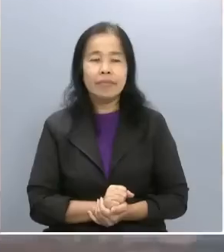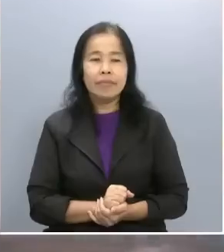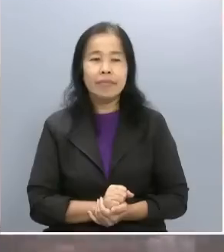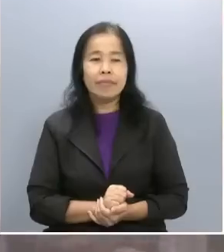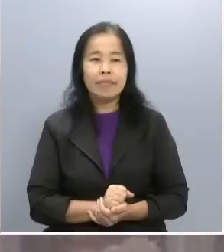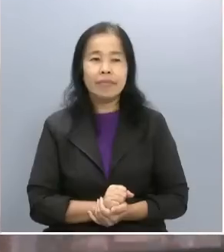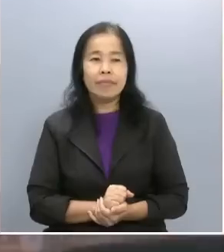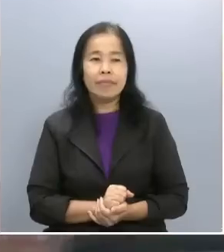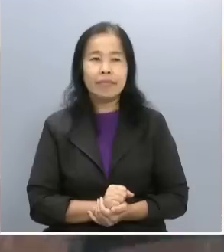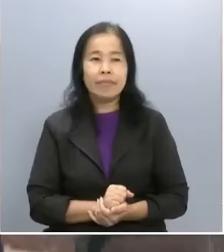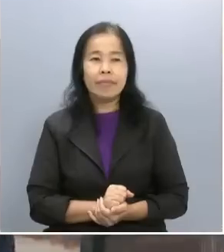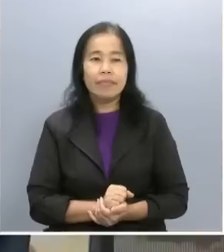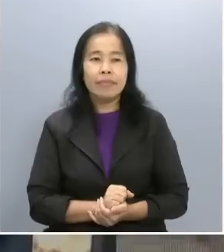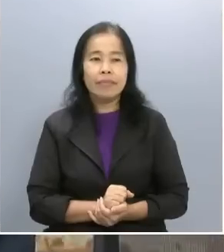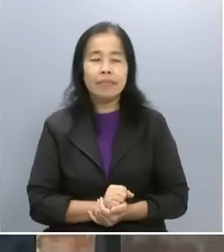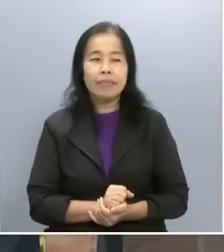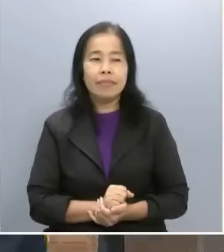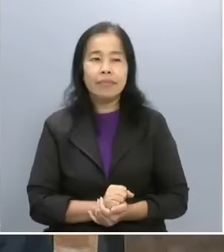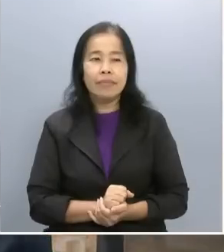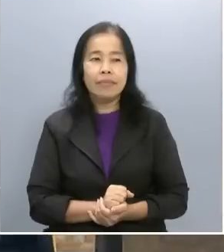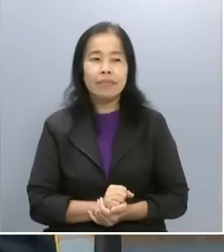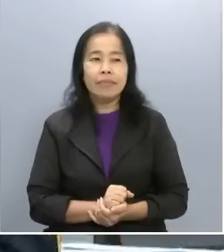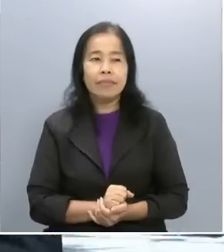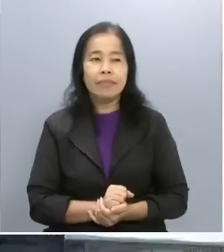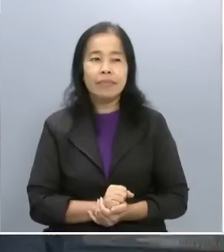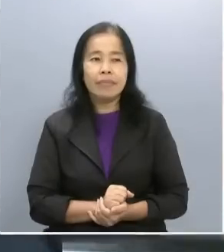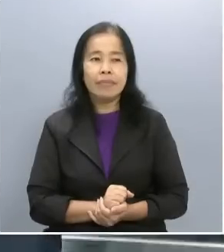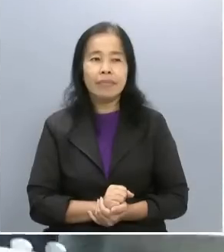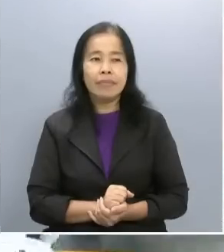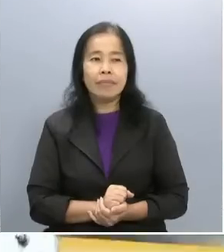ร้องสิ อยากหอม